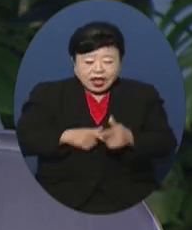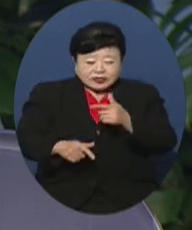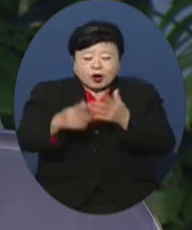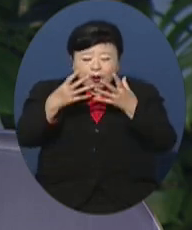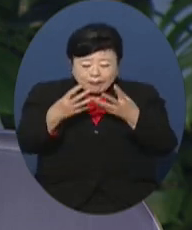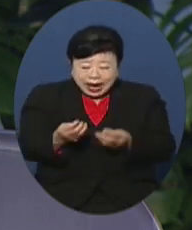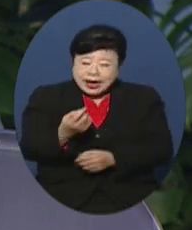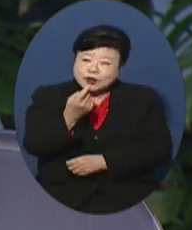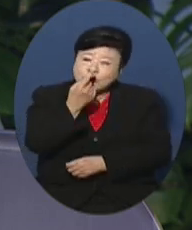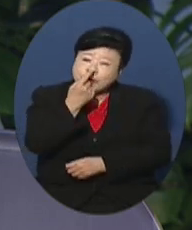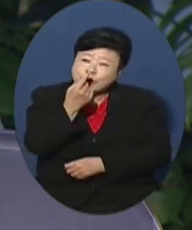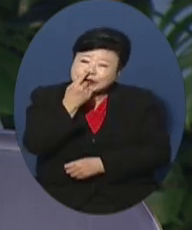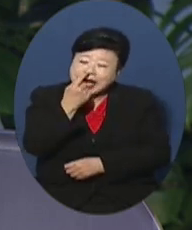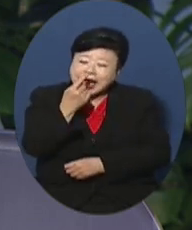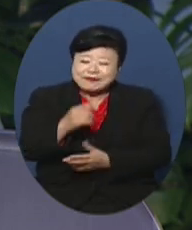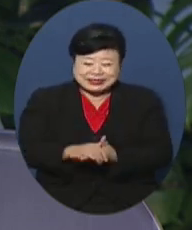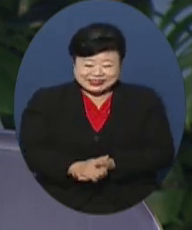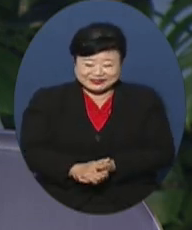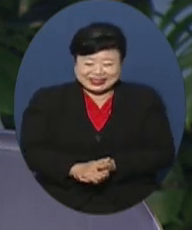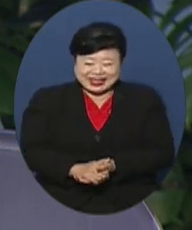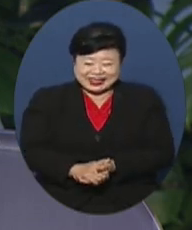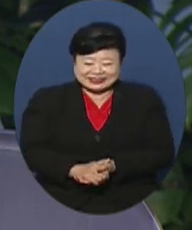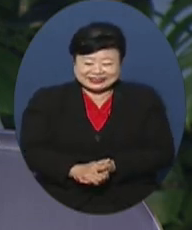것을 배운다라고 말했습니다.